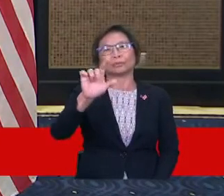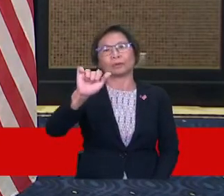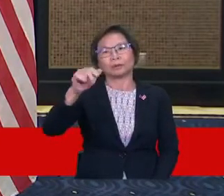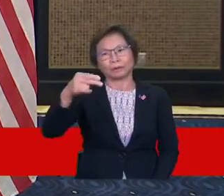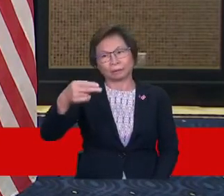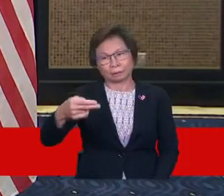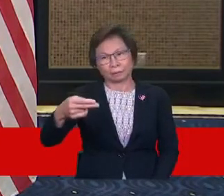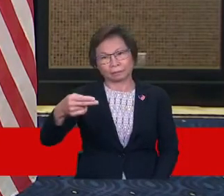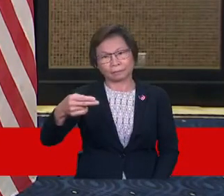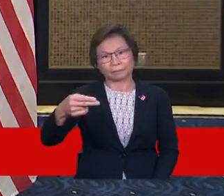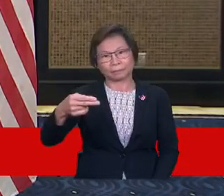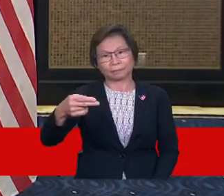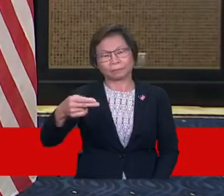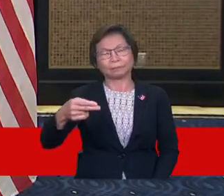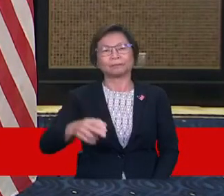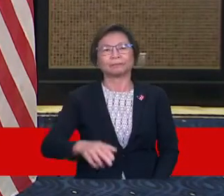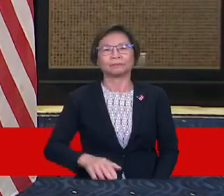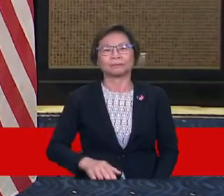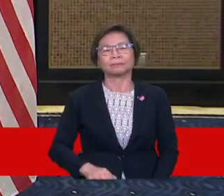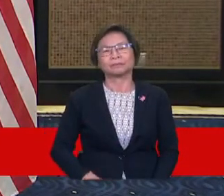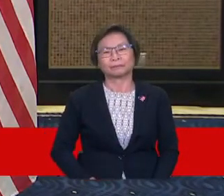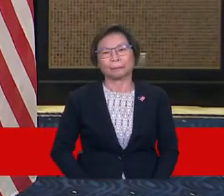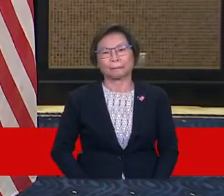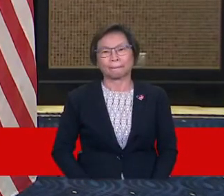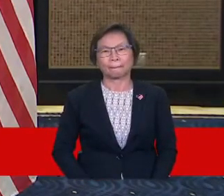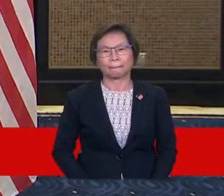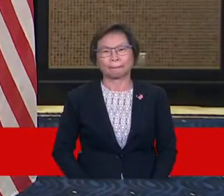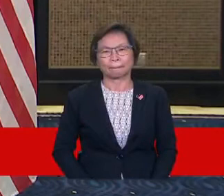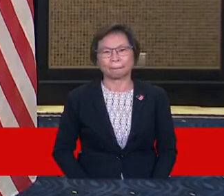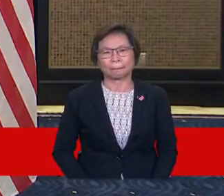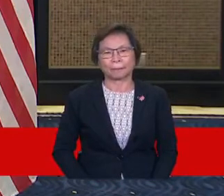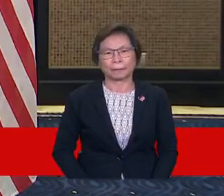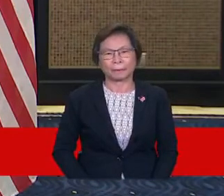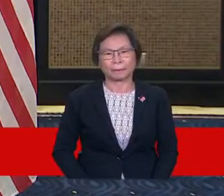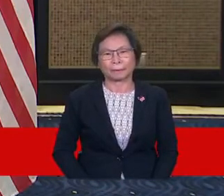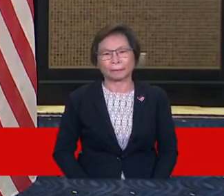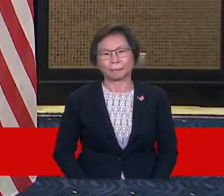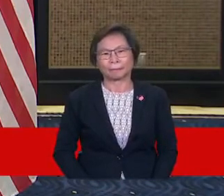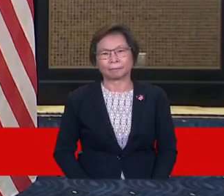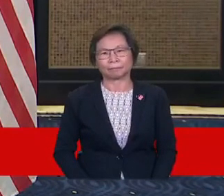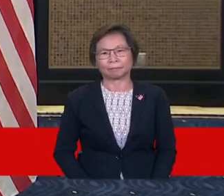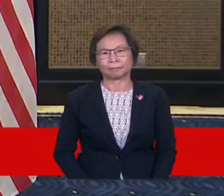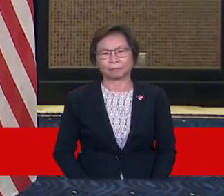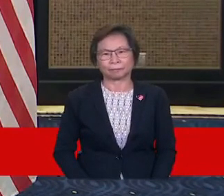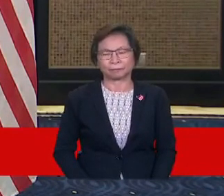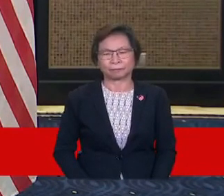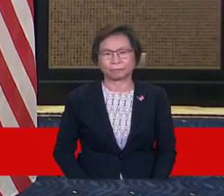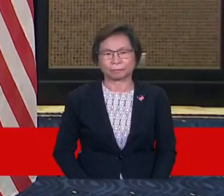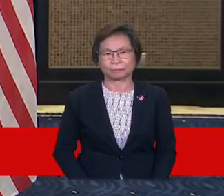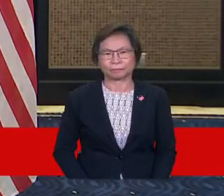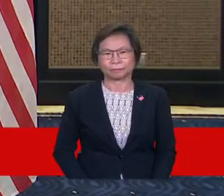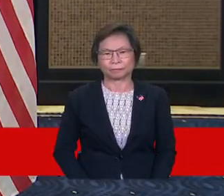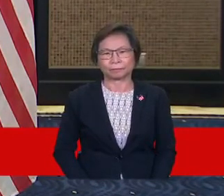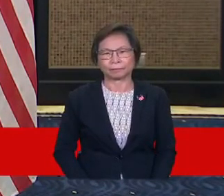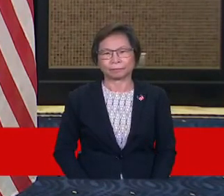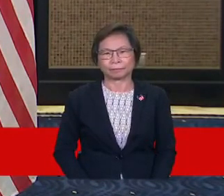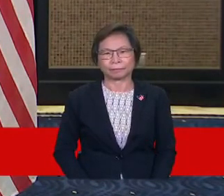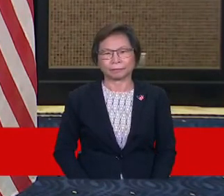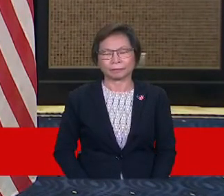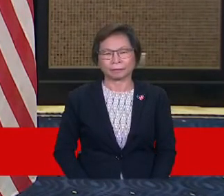al-musthafa Billah Shah Ibni almarhum Sultan Haji Ahmad Shah al-musta'in Billah